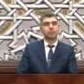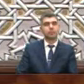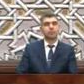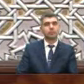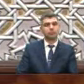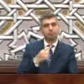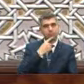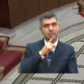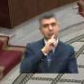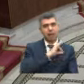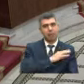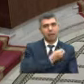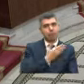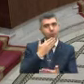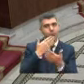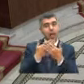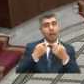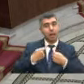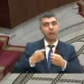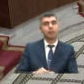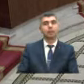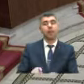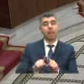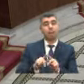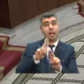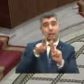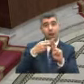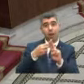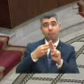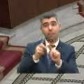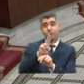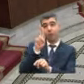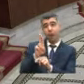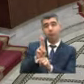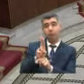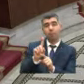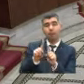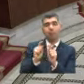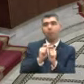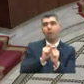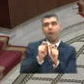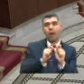بسم الله الرحمن الرحيم. شكرا سيد الرئيس، أنا لن أقوم بالرد على التعقيبات وإنما بمناقشتها.